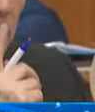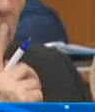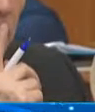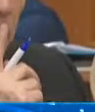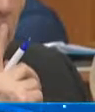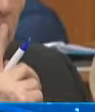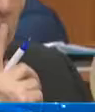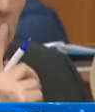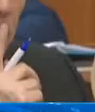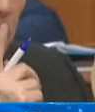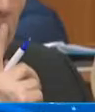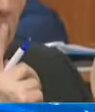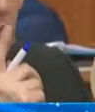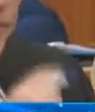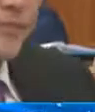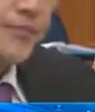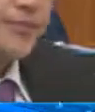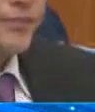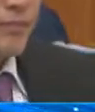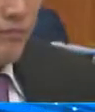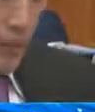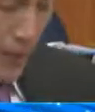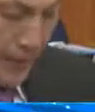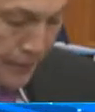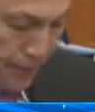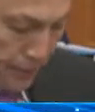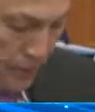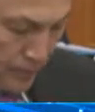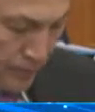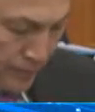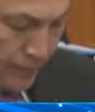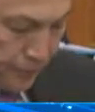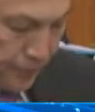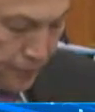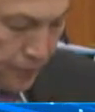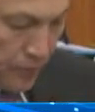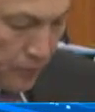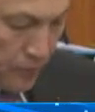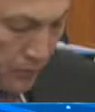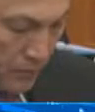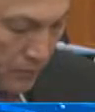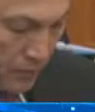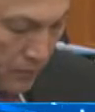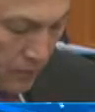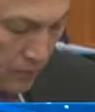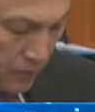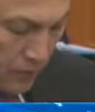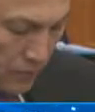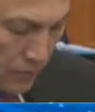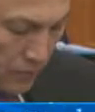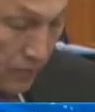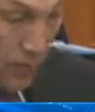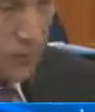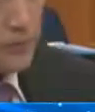саласын жаңғыртуды жеделдетуге және мемлекет басшысының агроөнеркәсіп кешенді ел экономикасының дамытудың қозғаушысы күшіне